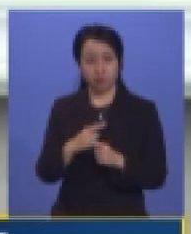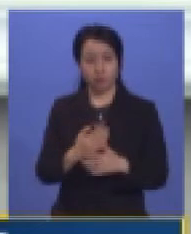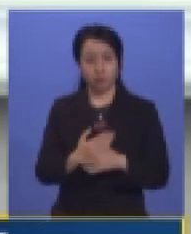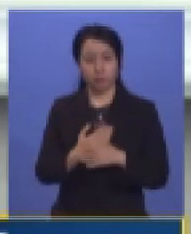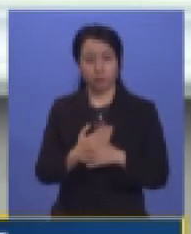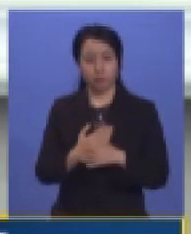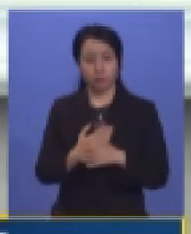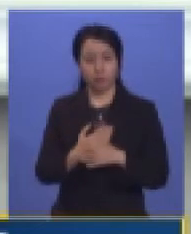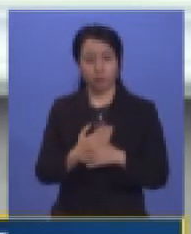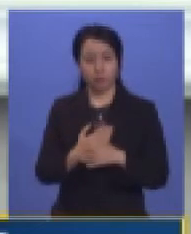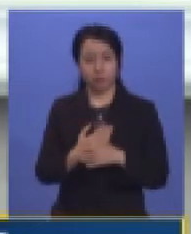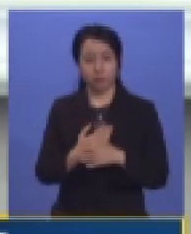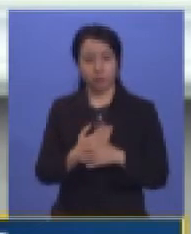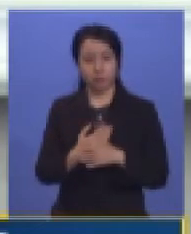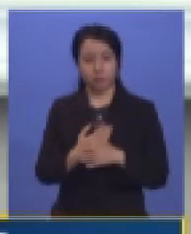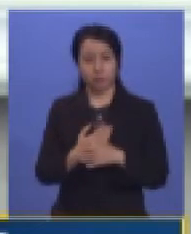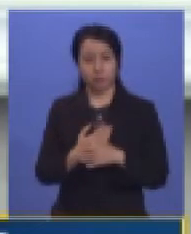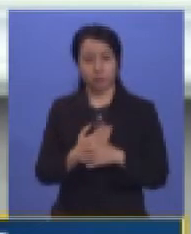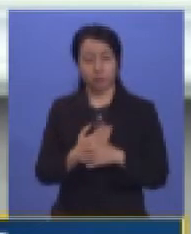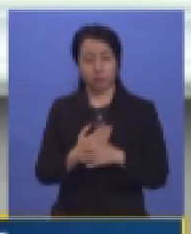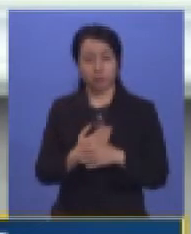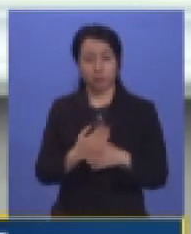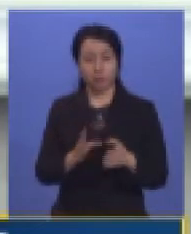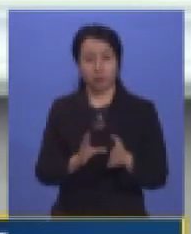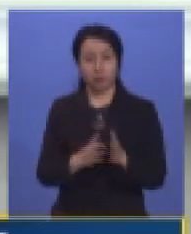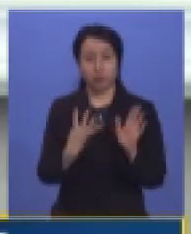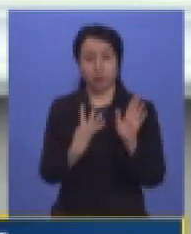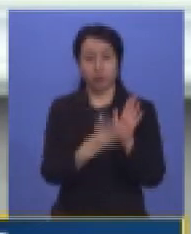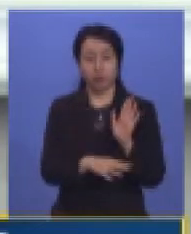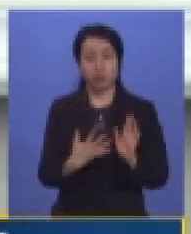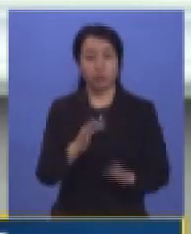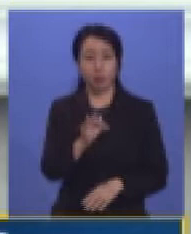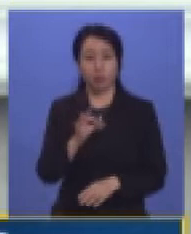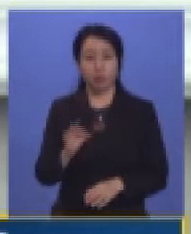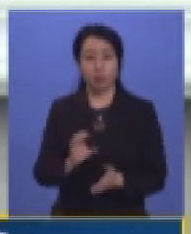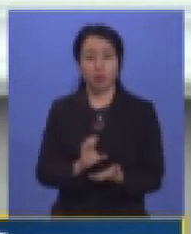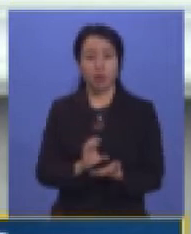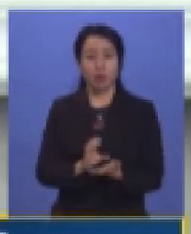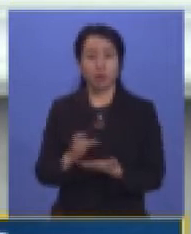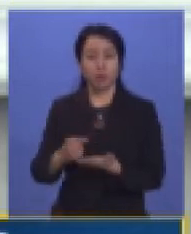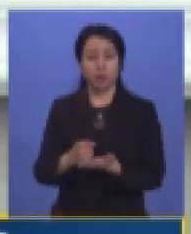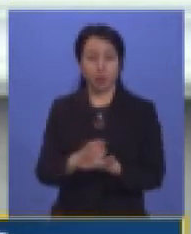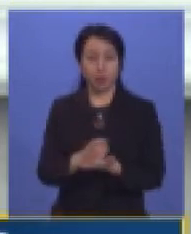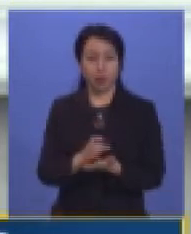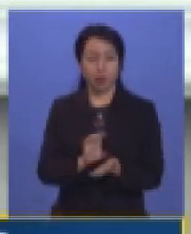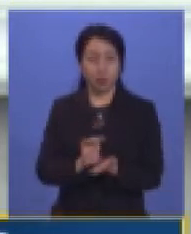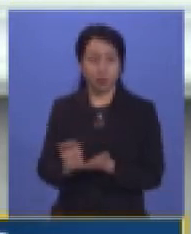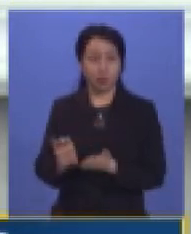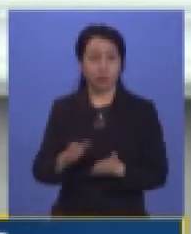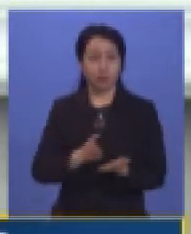ещё вернитесь эффекты вычета 95 процентов с партнеры кинопроизводства по электрощитового